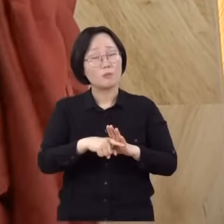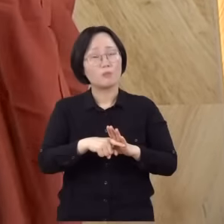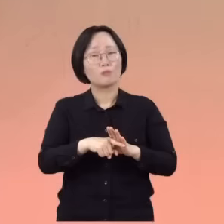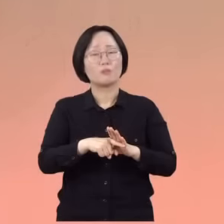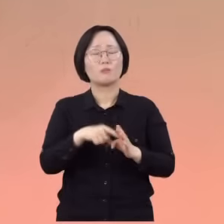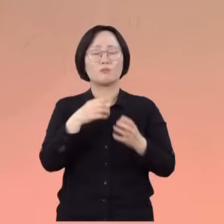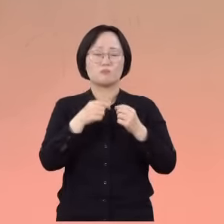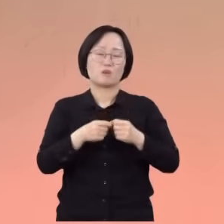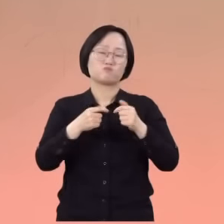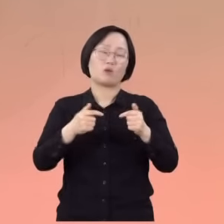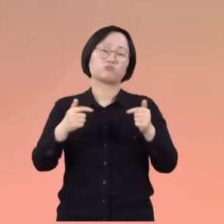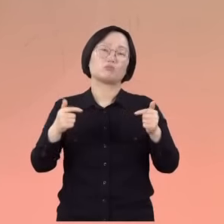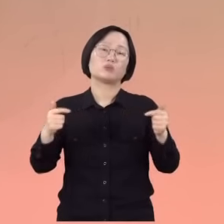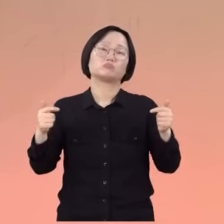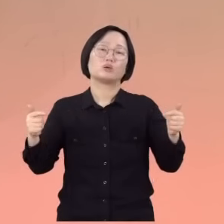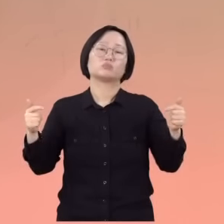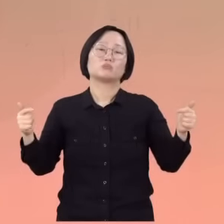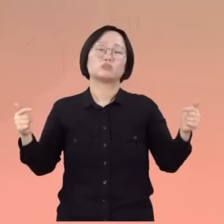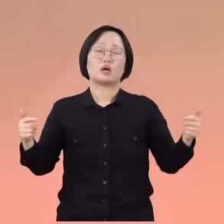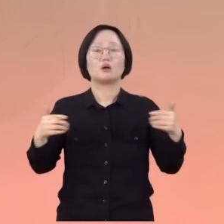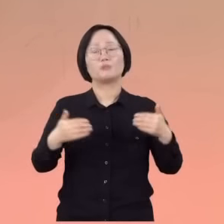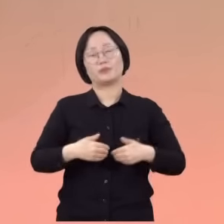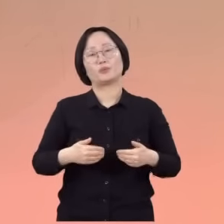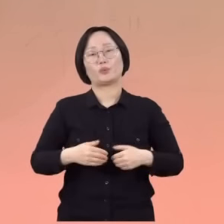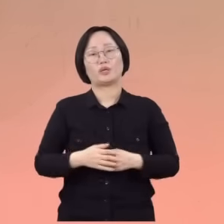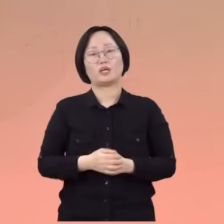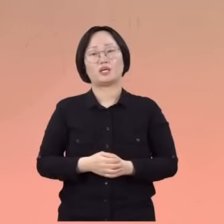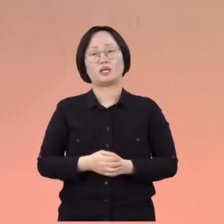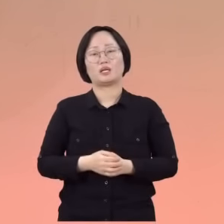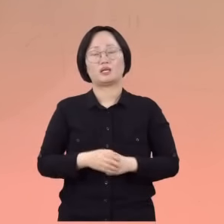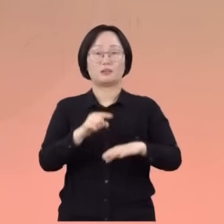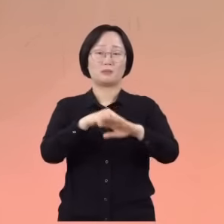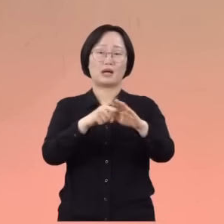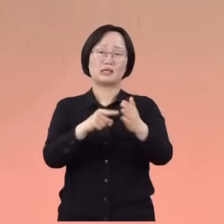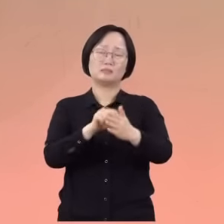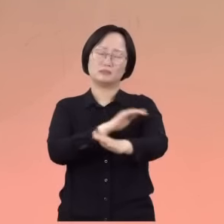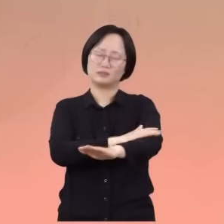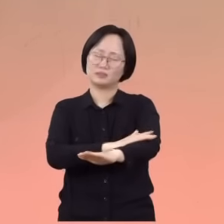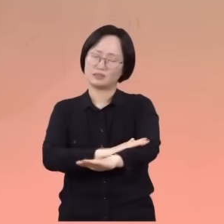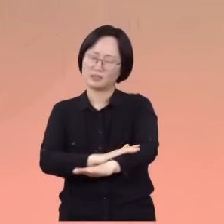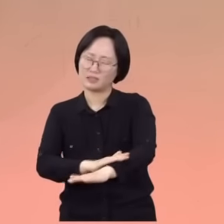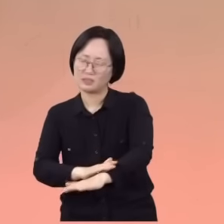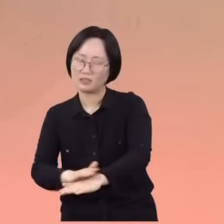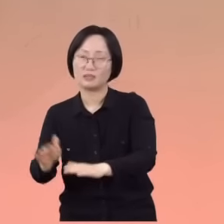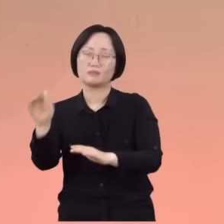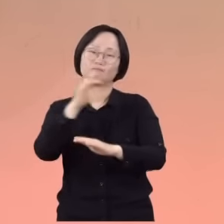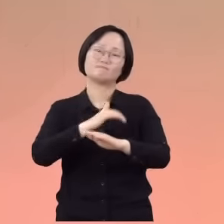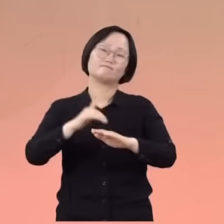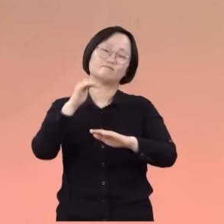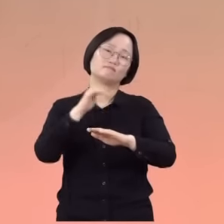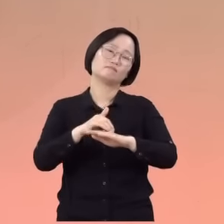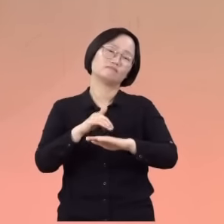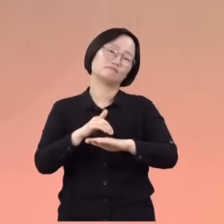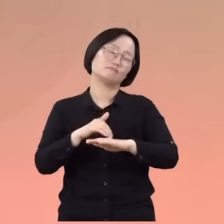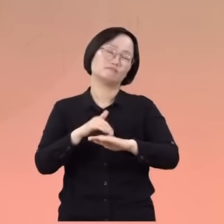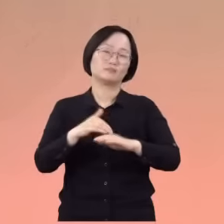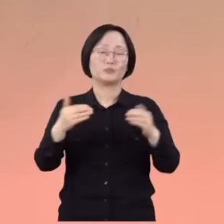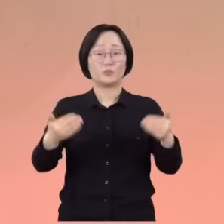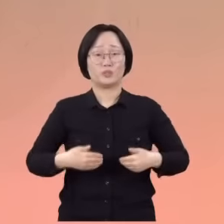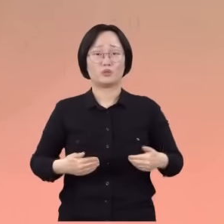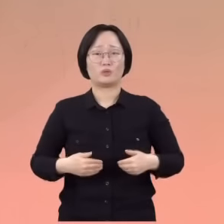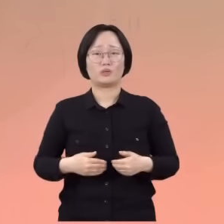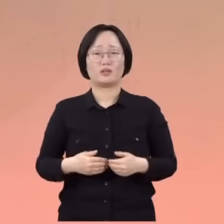한다이 마음을 잘 닦아야 한다라는 것을 우리 불자님들께서는